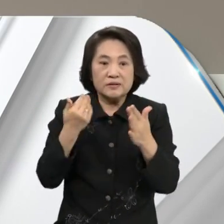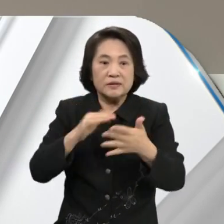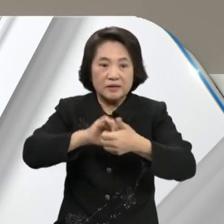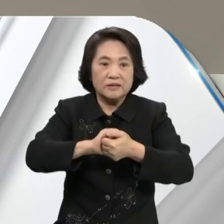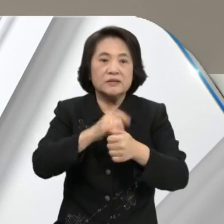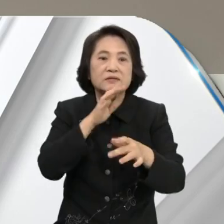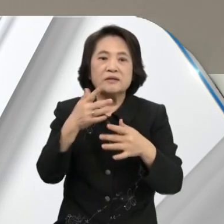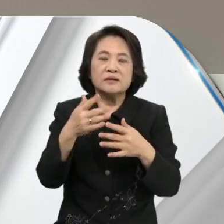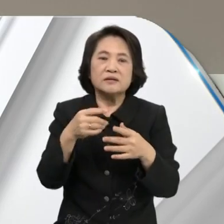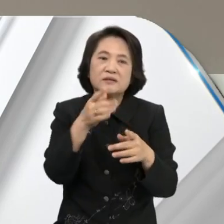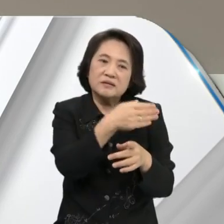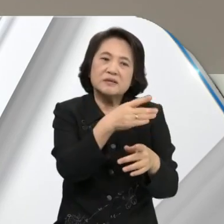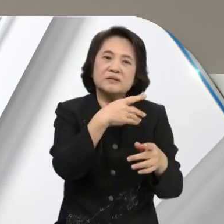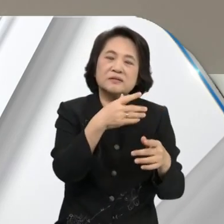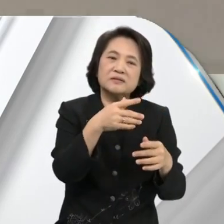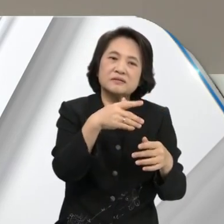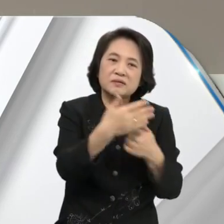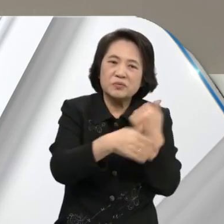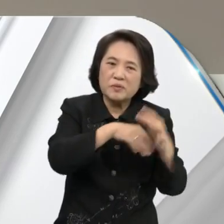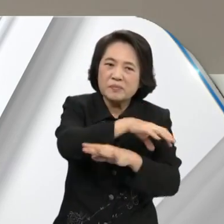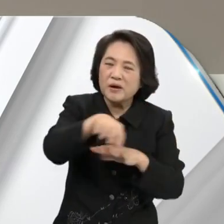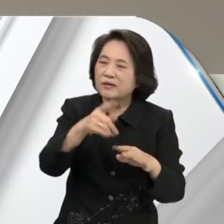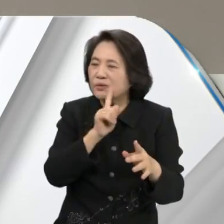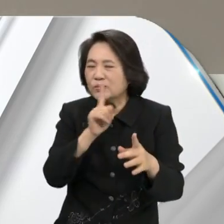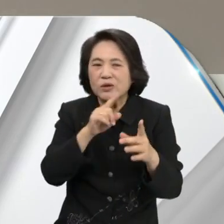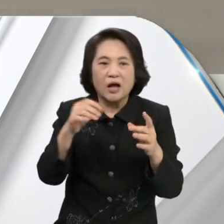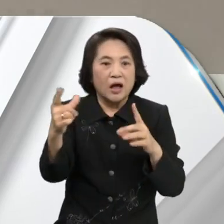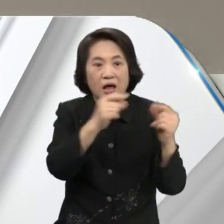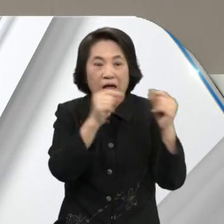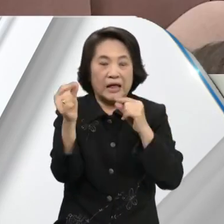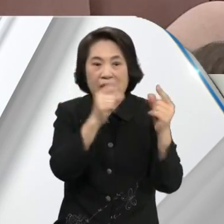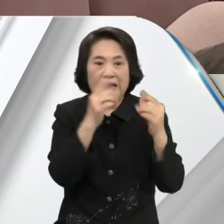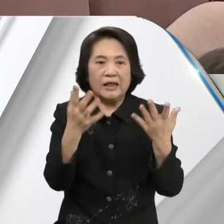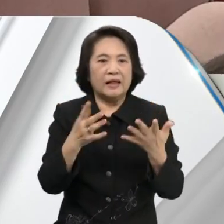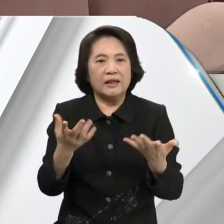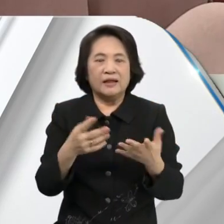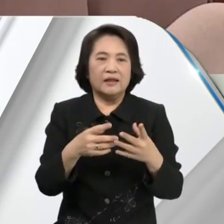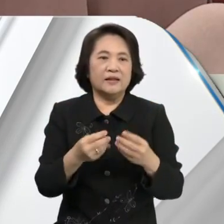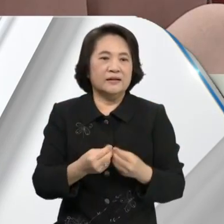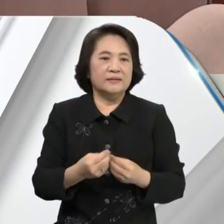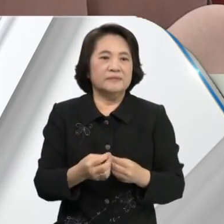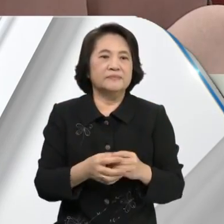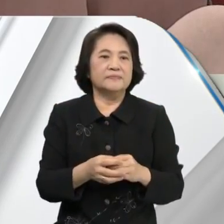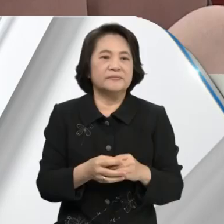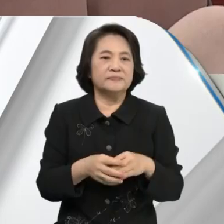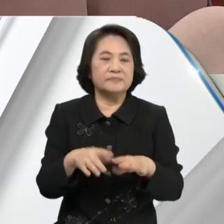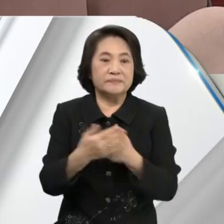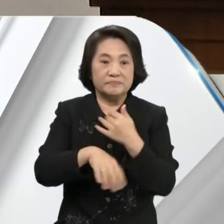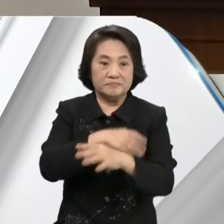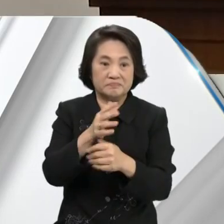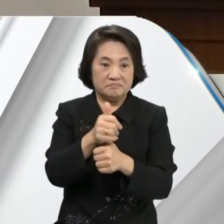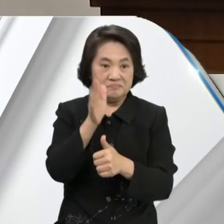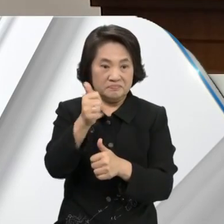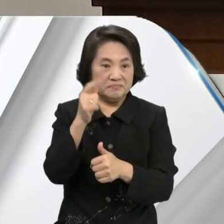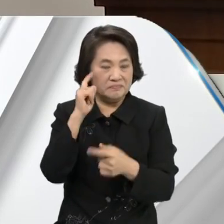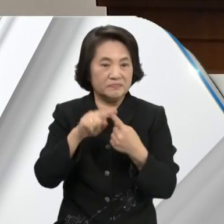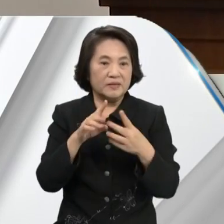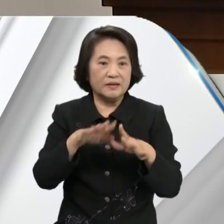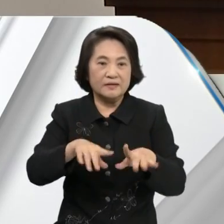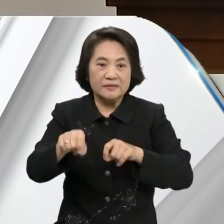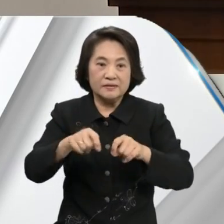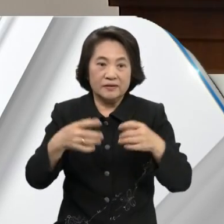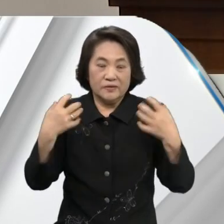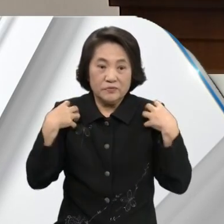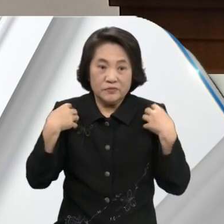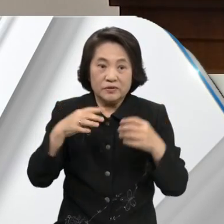时候你在审查， 并没有 还是必须就事论事啊。燃煤 机组的新建。 但请反报署官员来也，包含亚克安内的